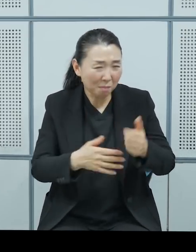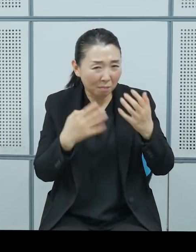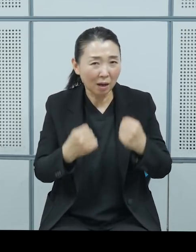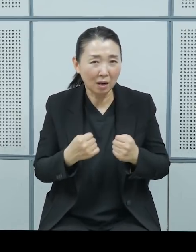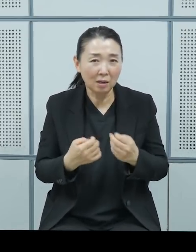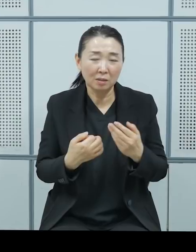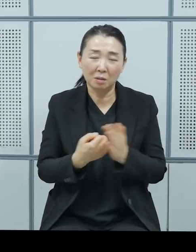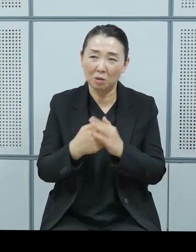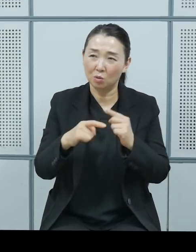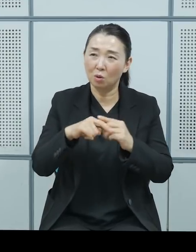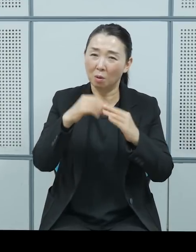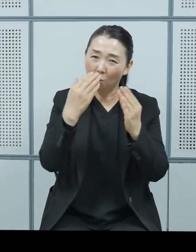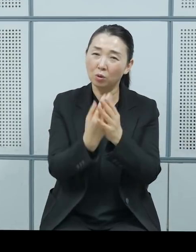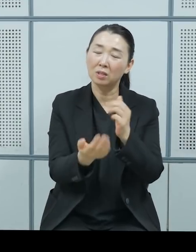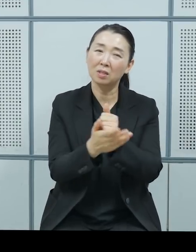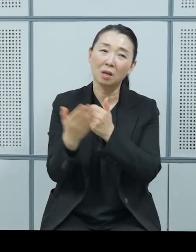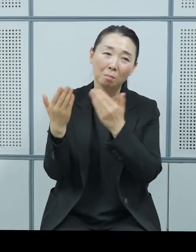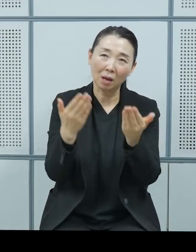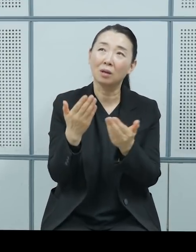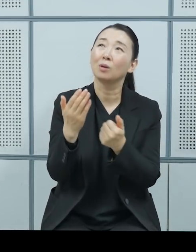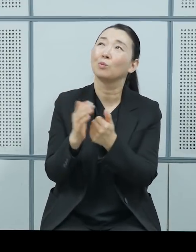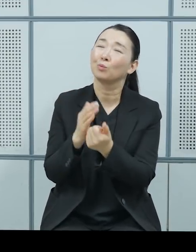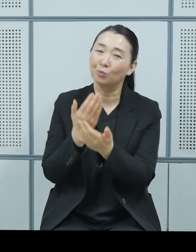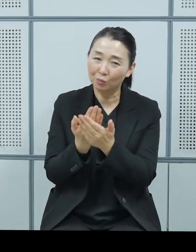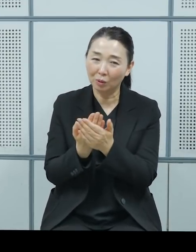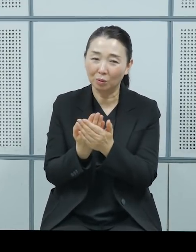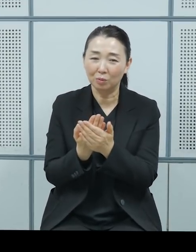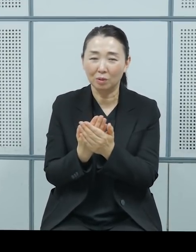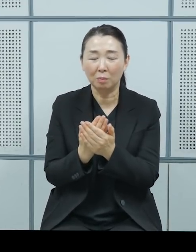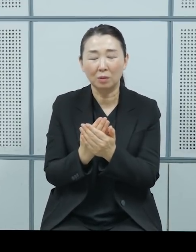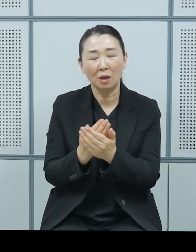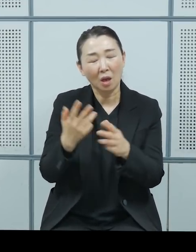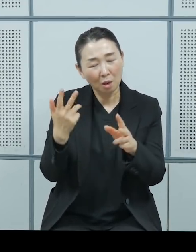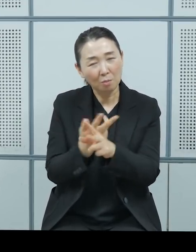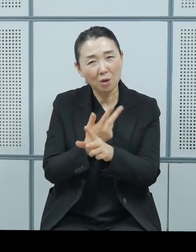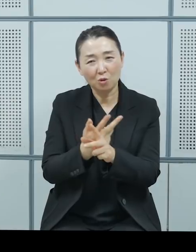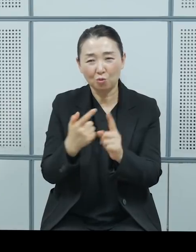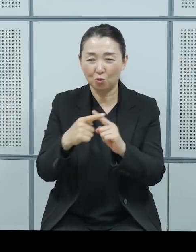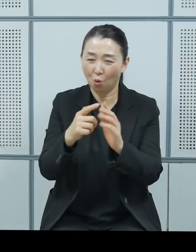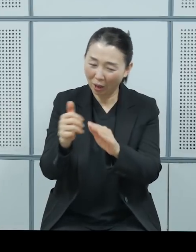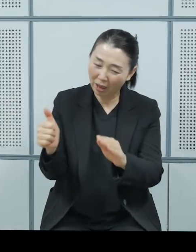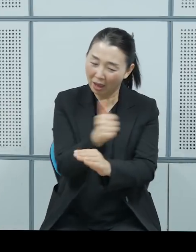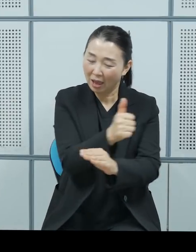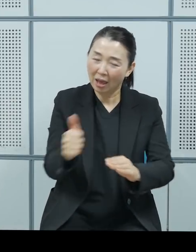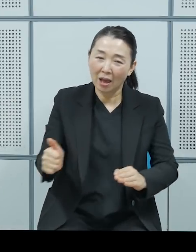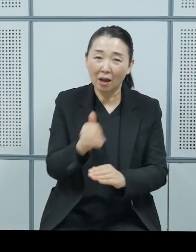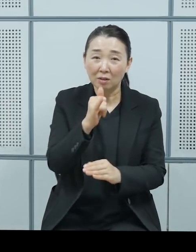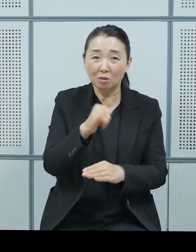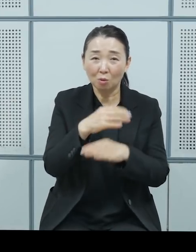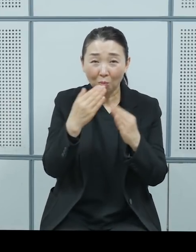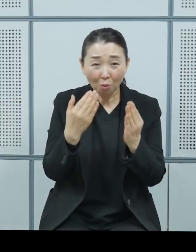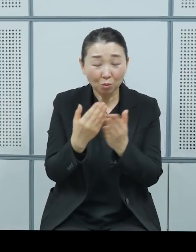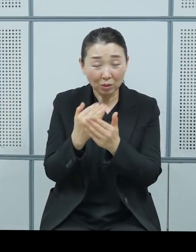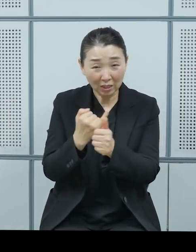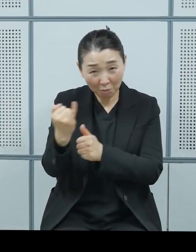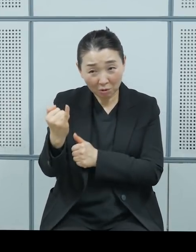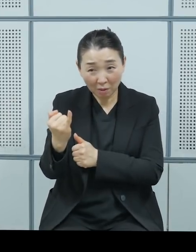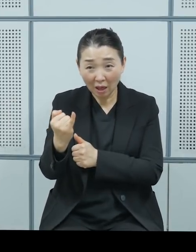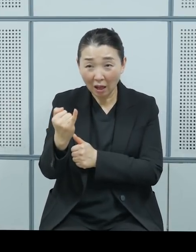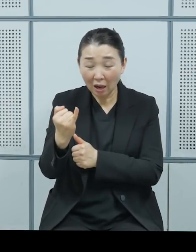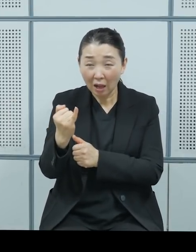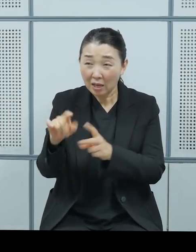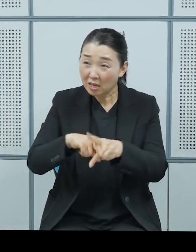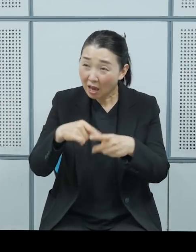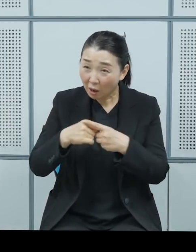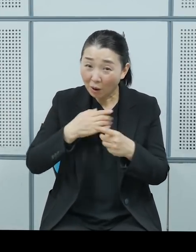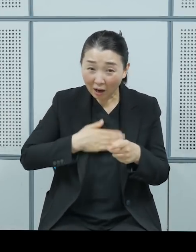그 모든 칭찬을 듣게 해주십시오. 그래서 매주 교회 데리고 갔어요. 그 당시 어떠셨어요? 다 알아듣고 의식은 있으셨죠? 그러니까